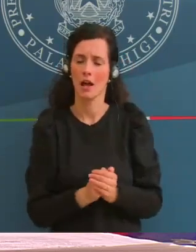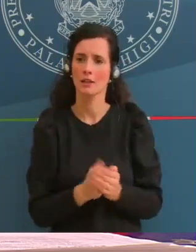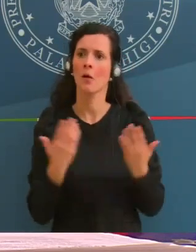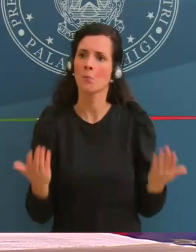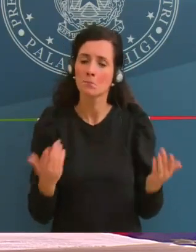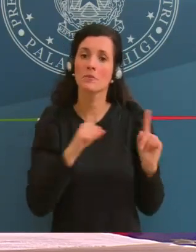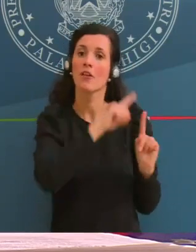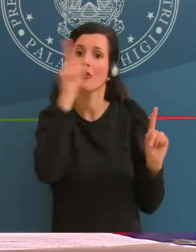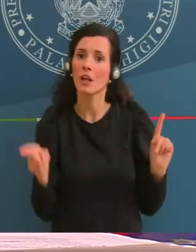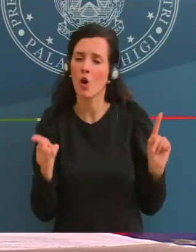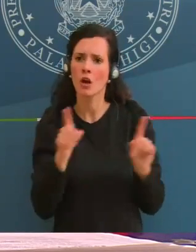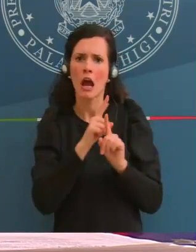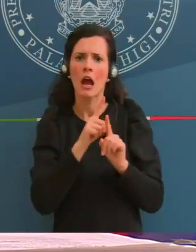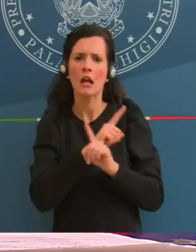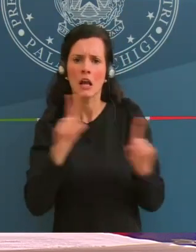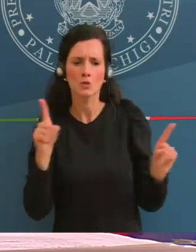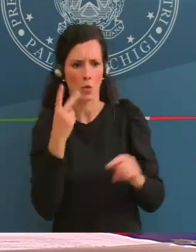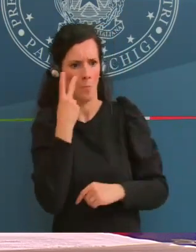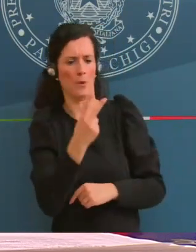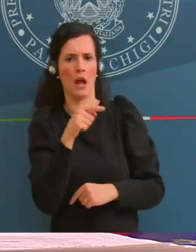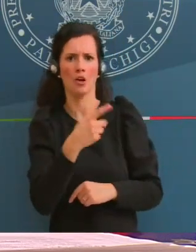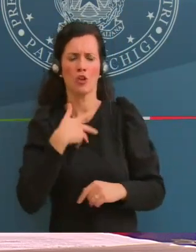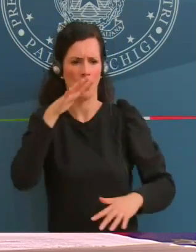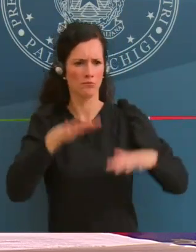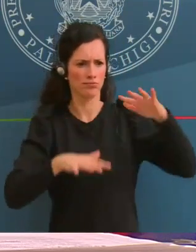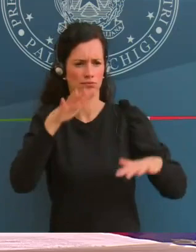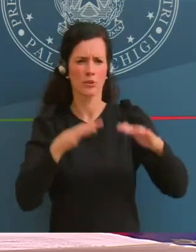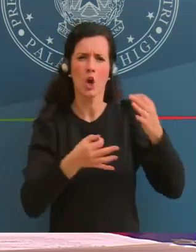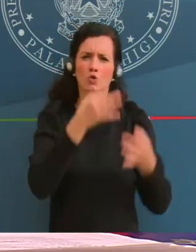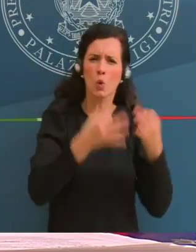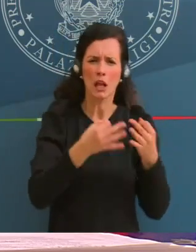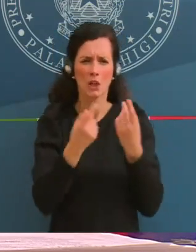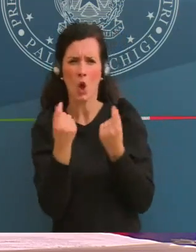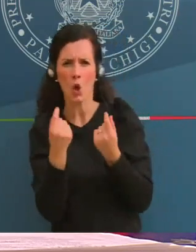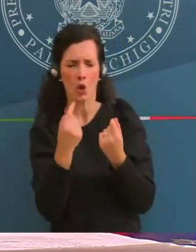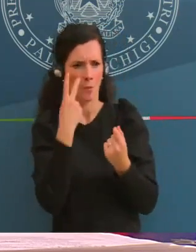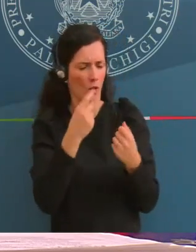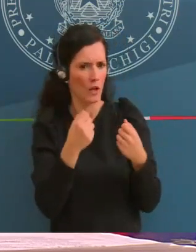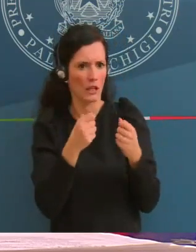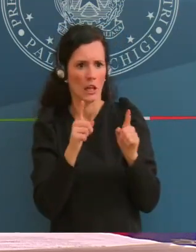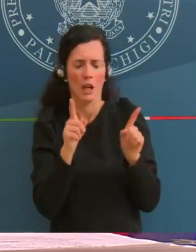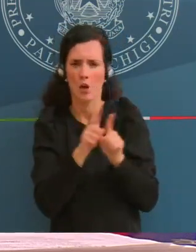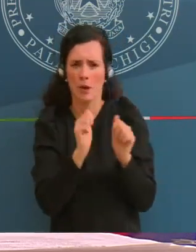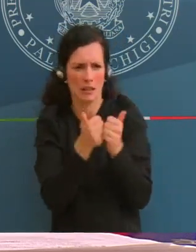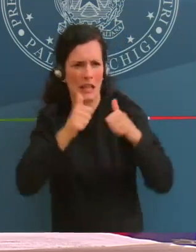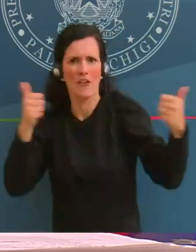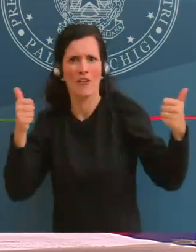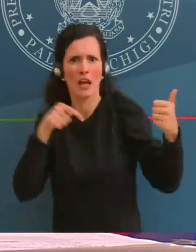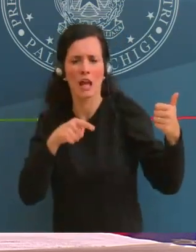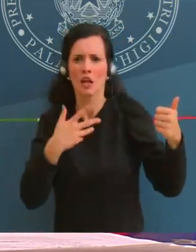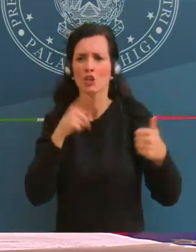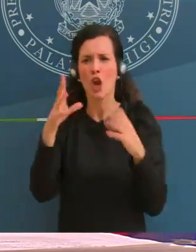che stava guadagnando miliardi e non assicurava la necessaria semmai manutenzione forse sulla tua attenzione e un problema molto